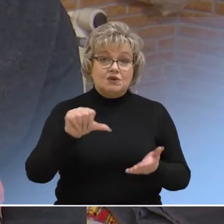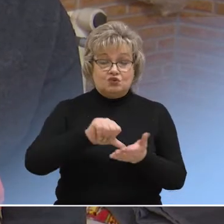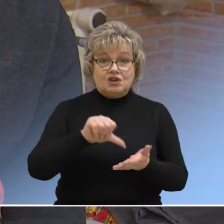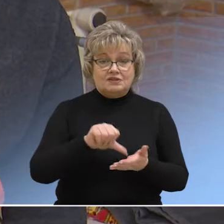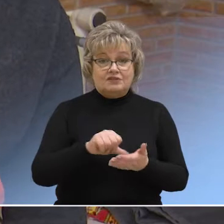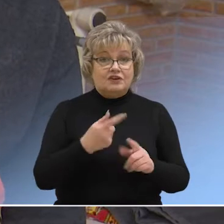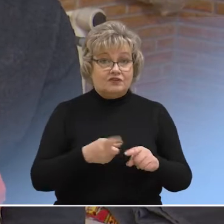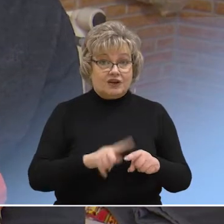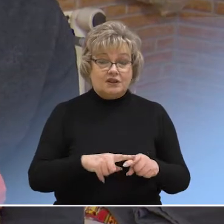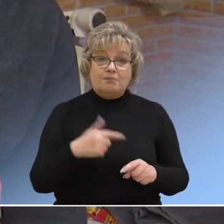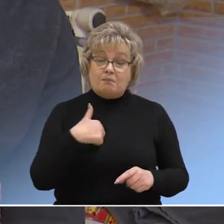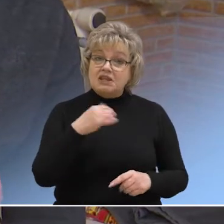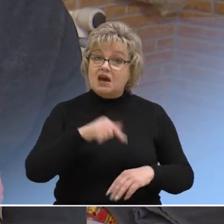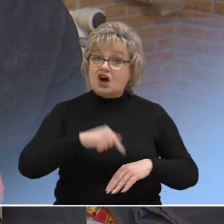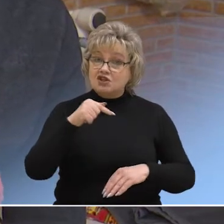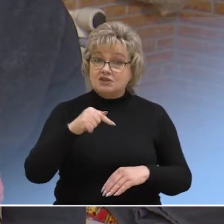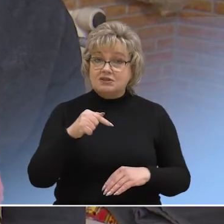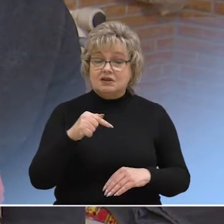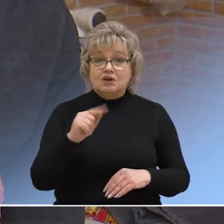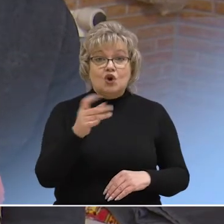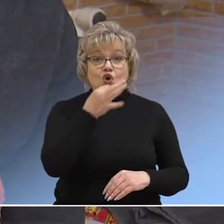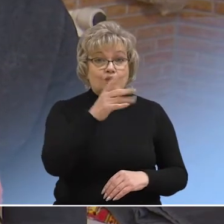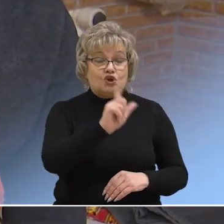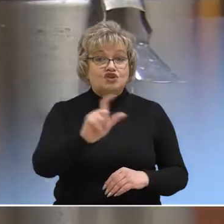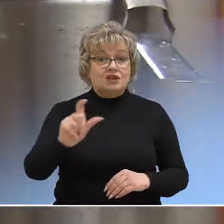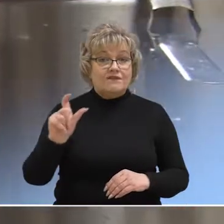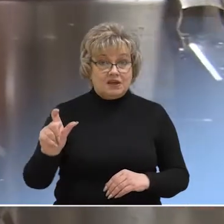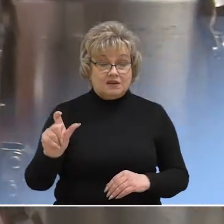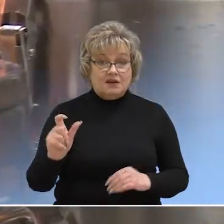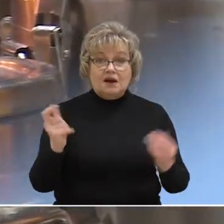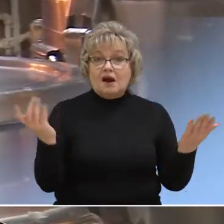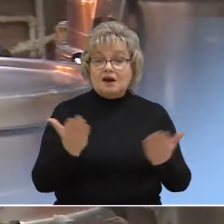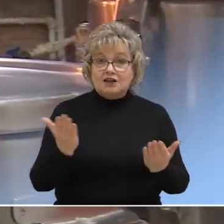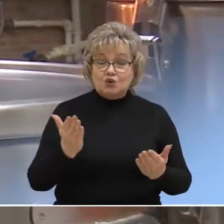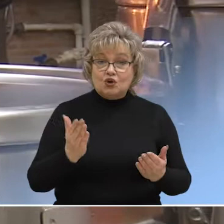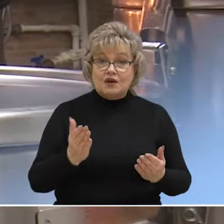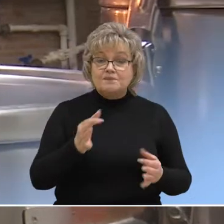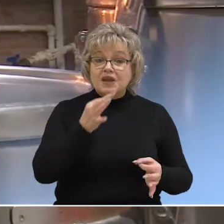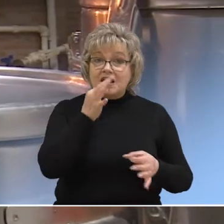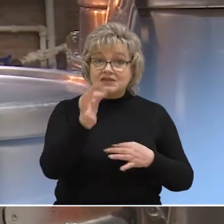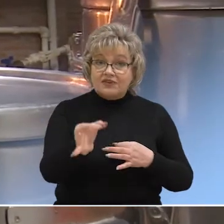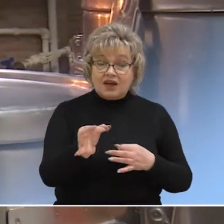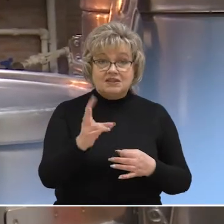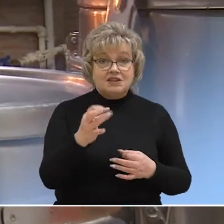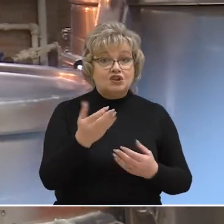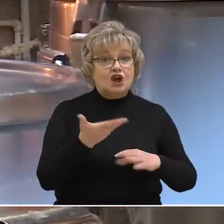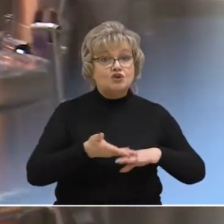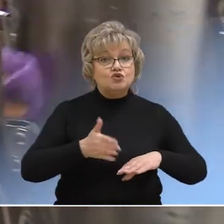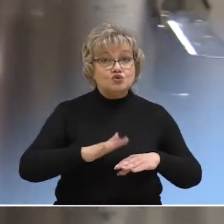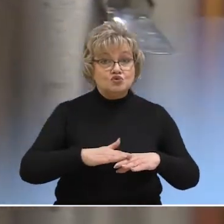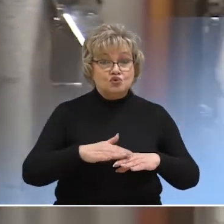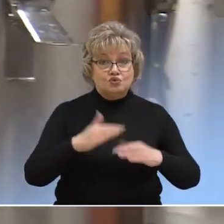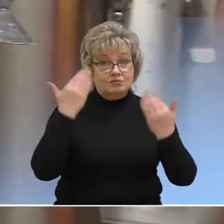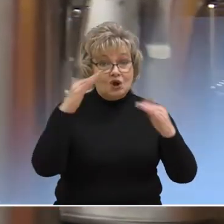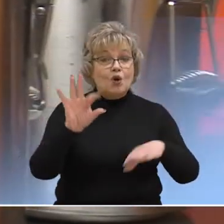этом. Вы знаете, мне кажется, любой человек, который отзывается на чужую боль,